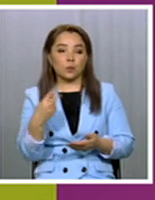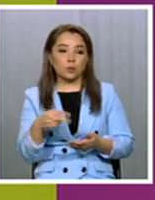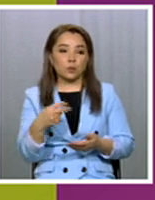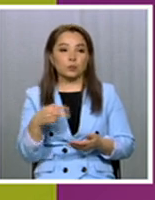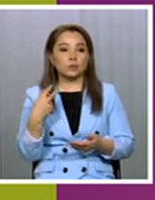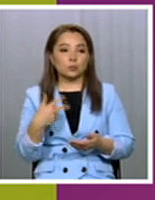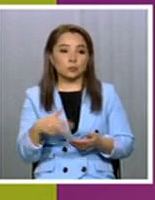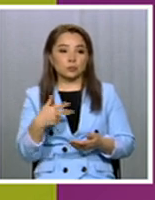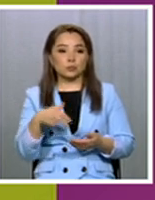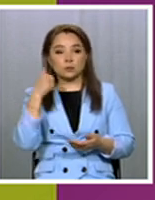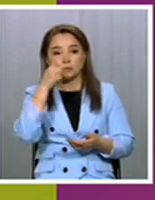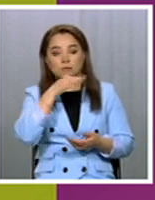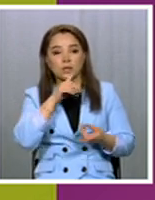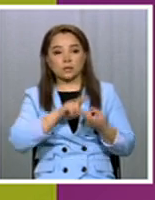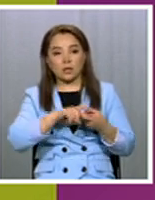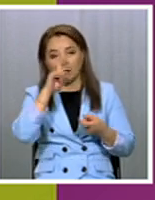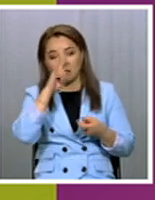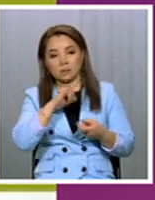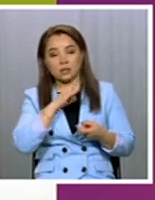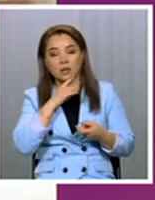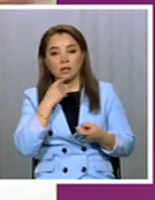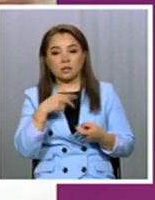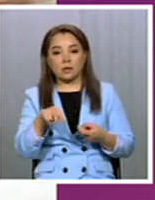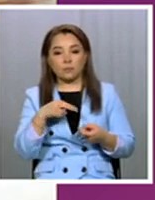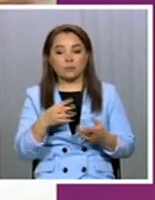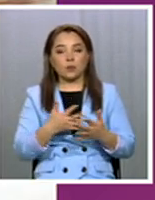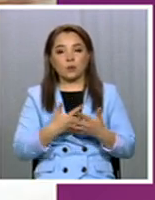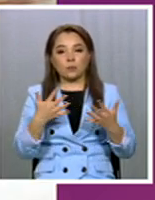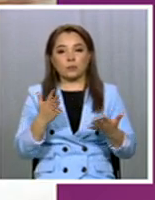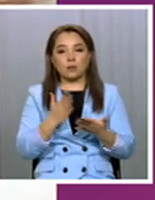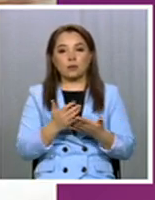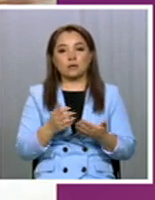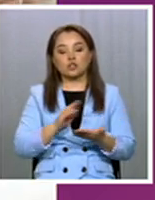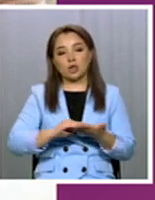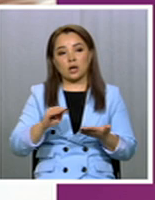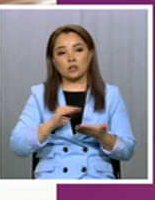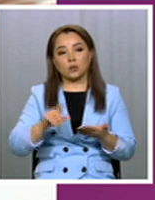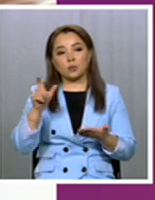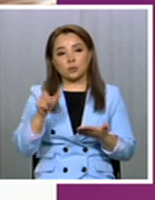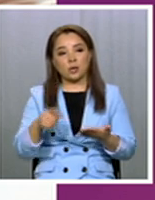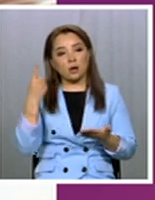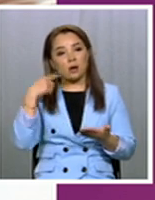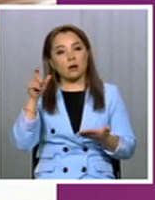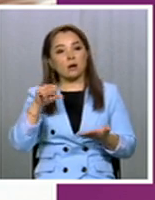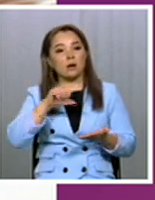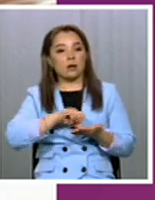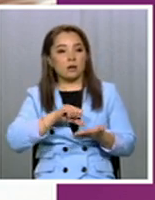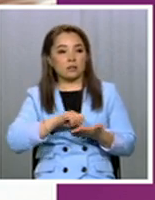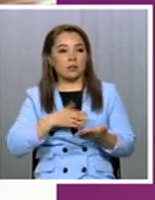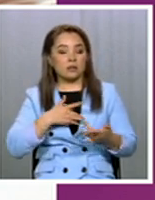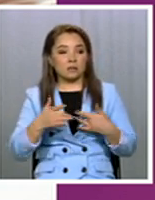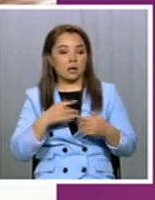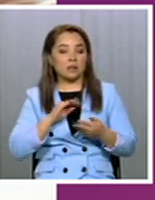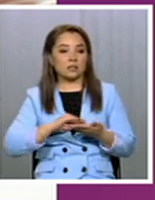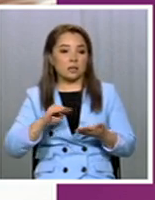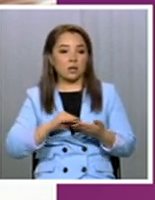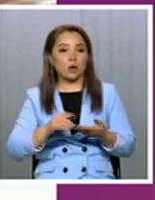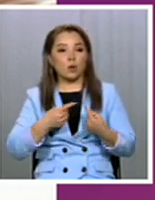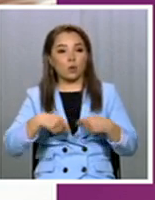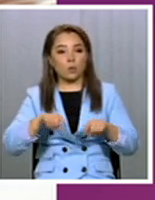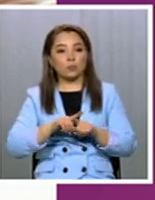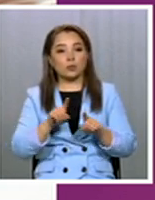30-шы жылдарындағы қазақ әдебиетінде аса көрнекті жазушылар, ақындар, қоғамдық саяси қайраткерлер